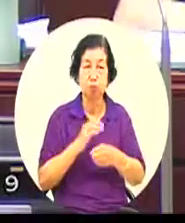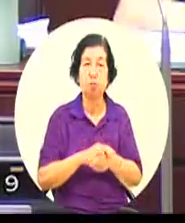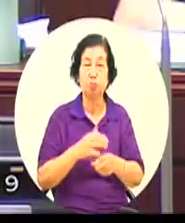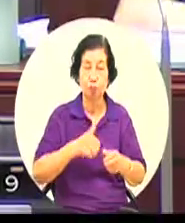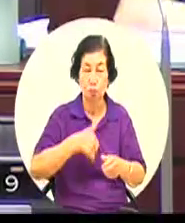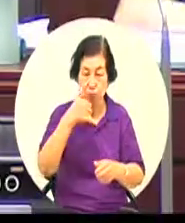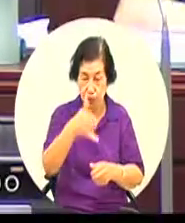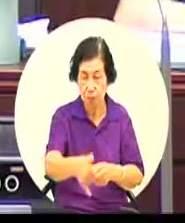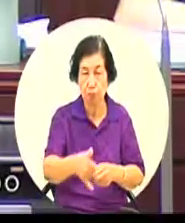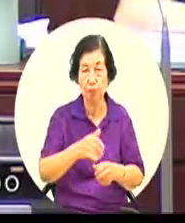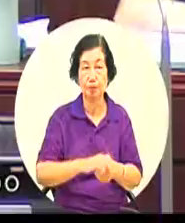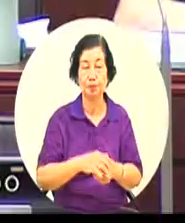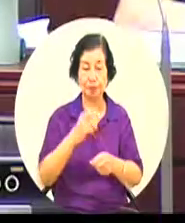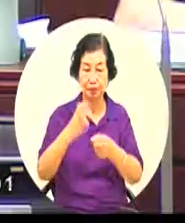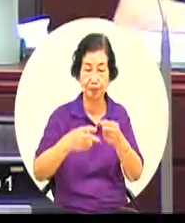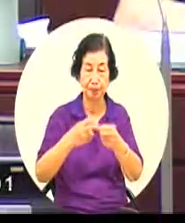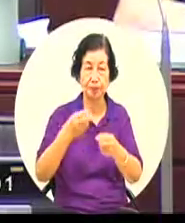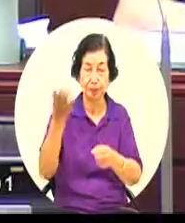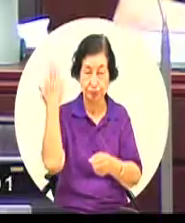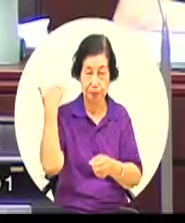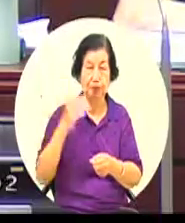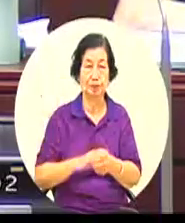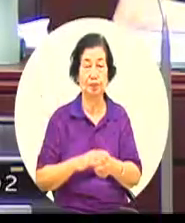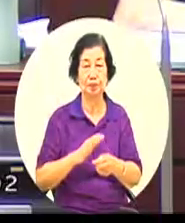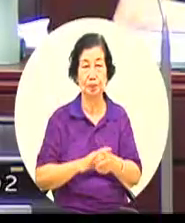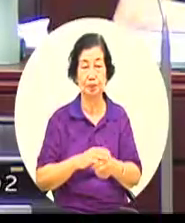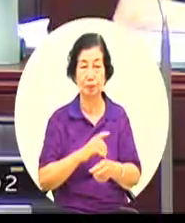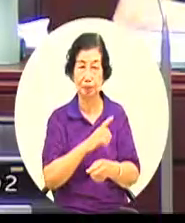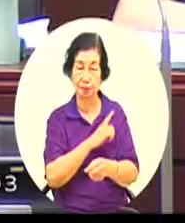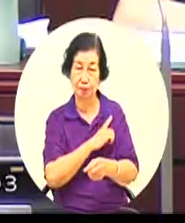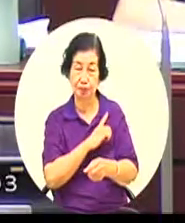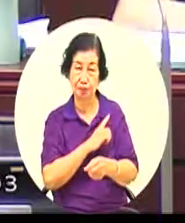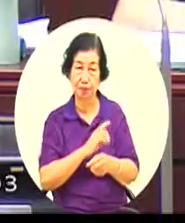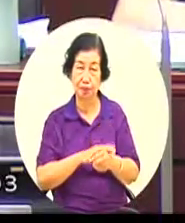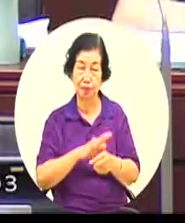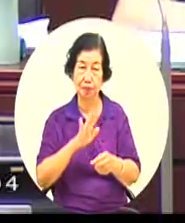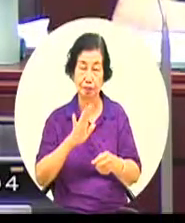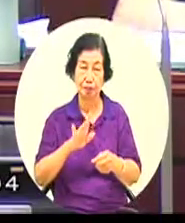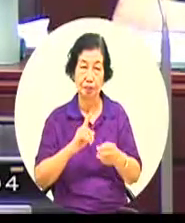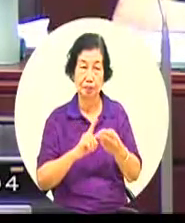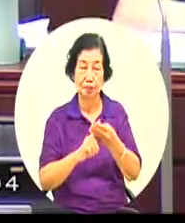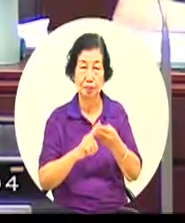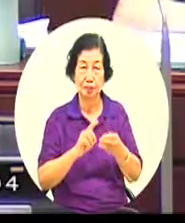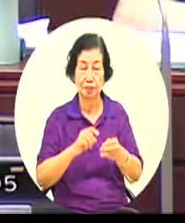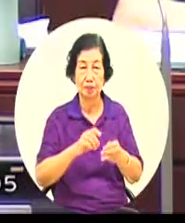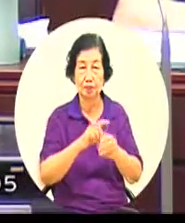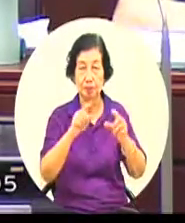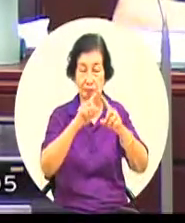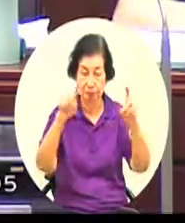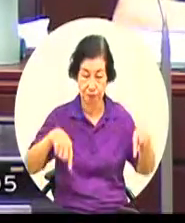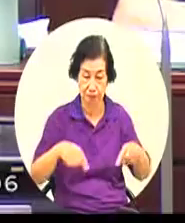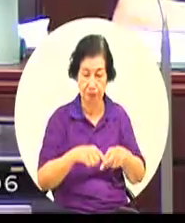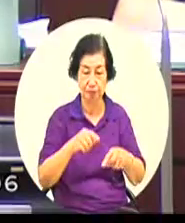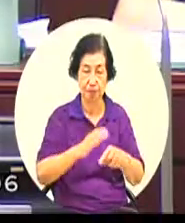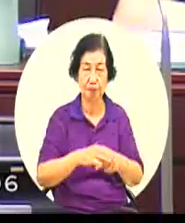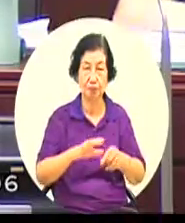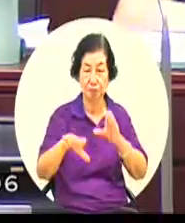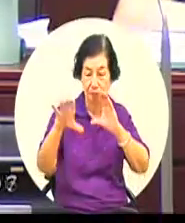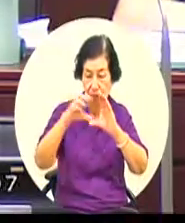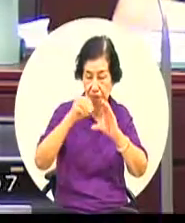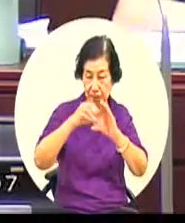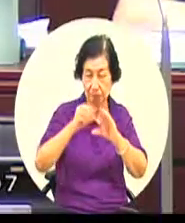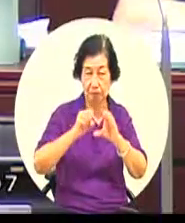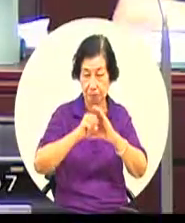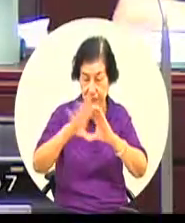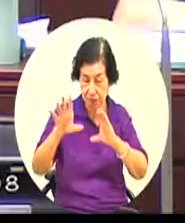在20年前其实就主张，如果把全国的名师集中起来，然后来拍摄影片，那时候讲的是录影带，